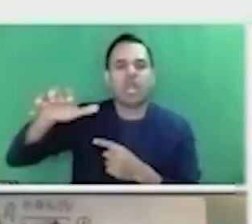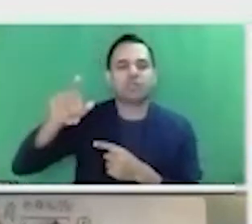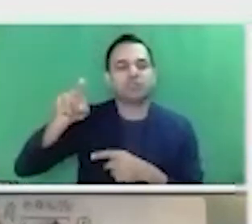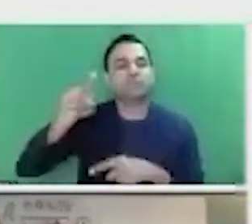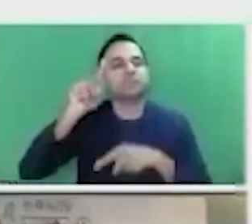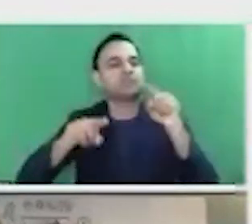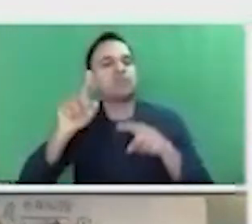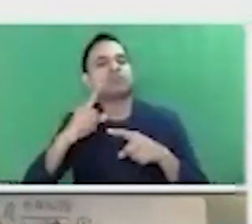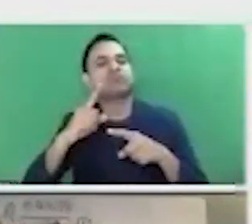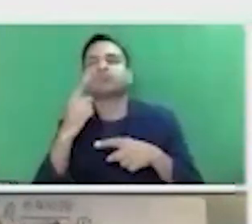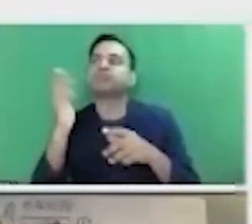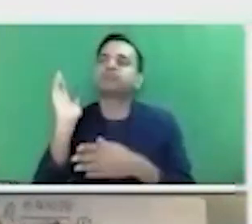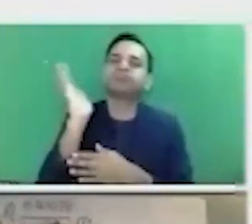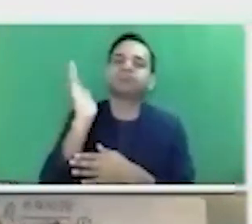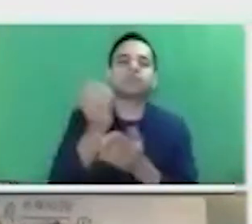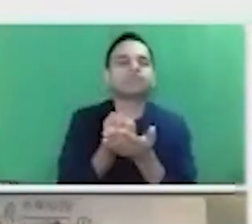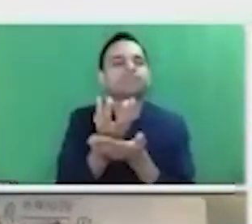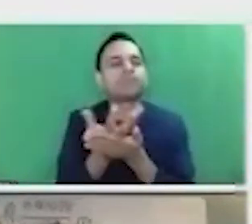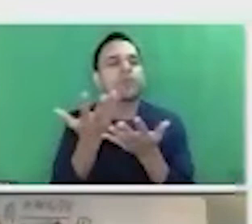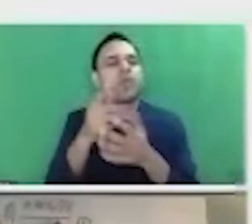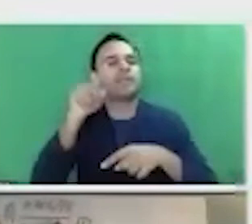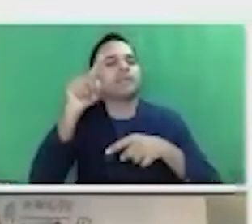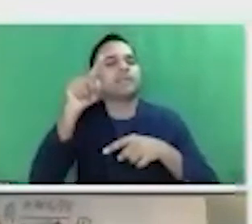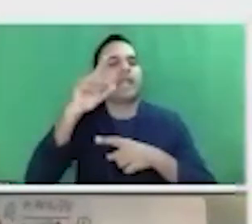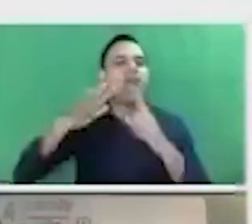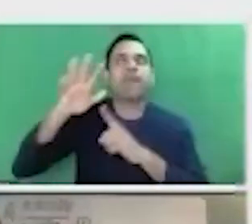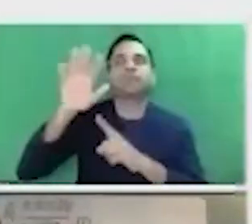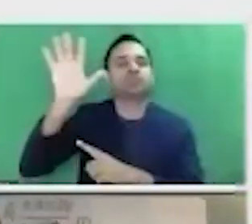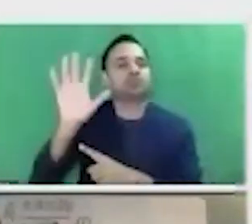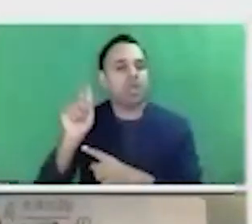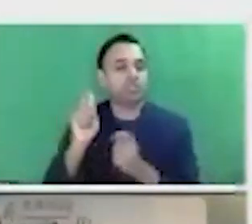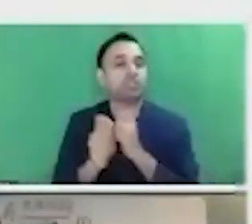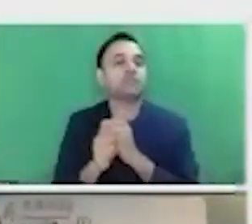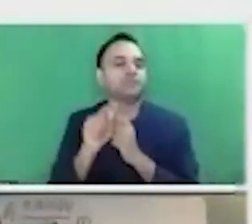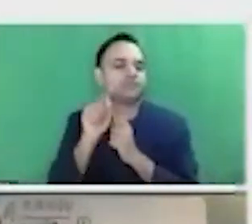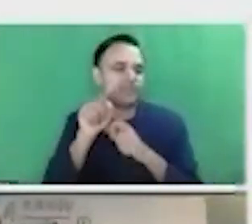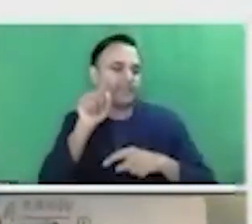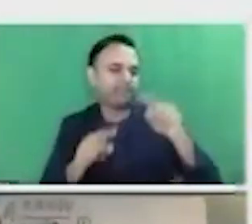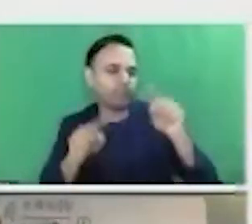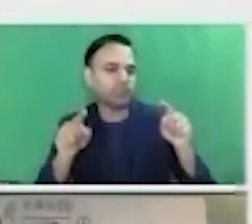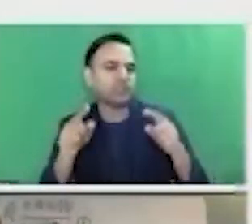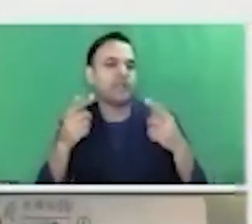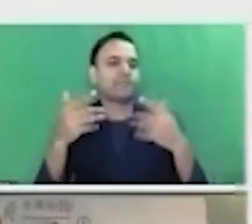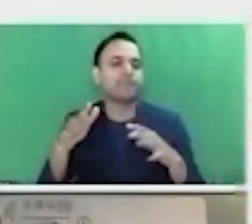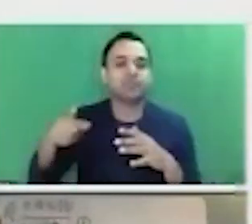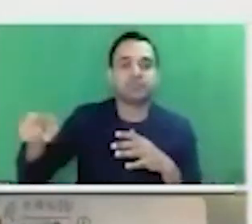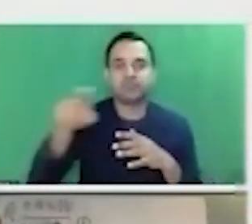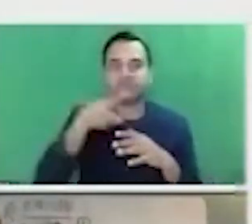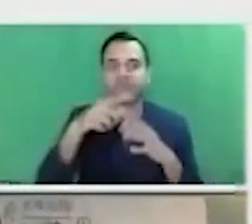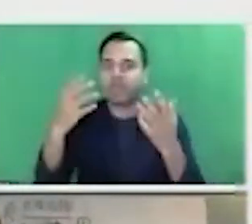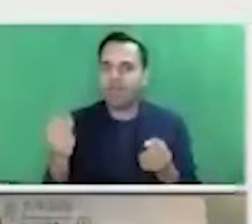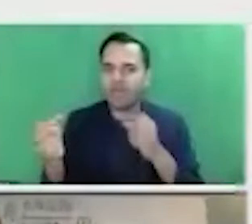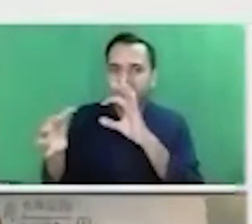الحيوي وهذا بالتالي يقدم لنا حتى نقوم به كمؤسسة كيف